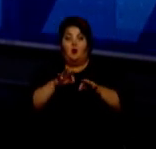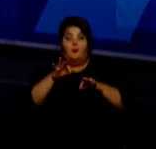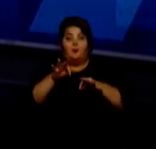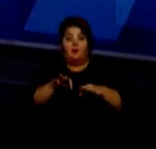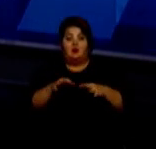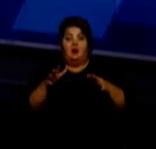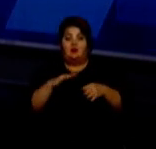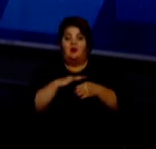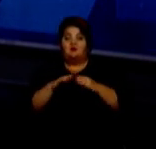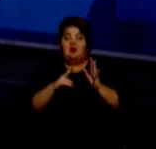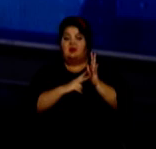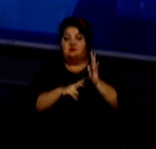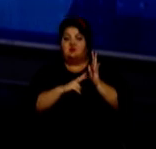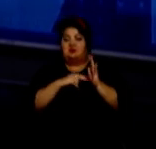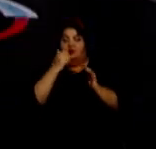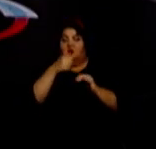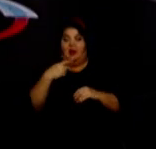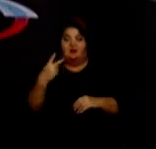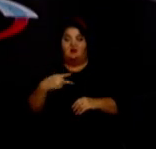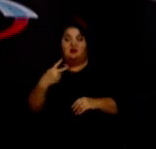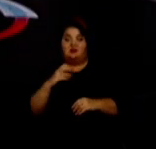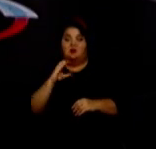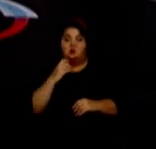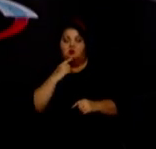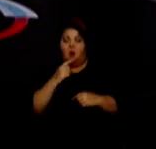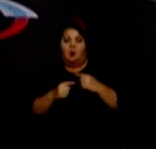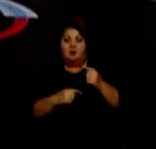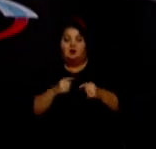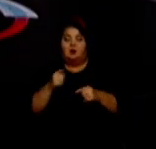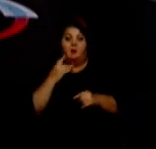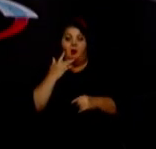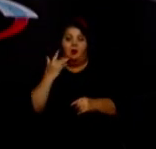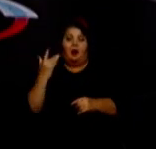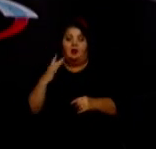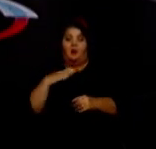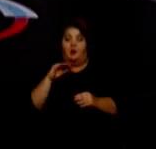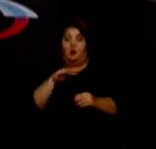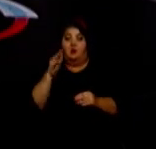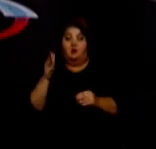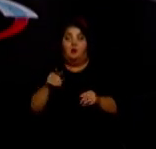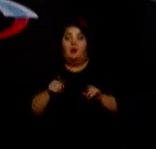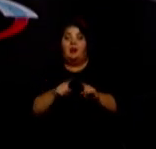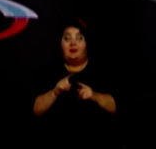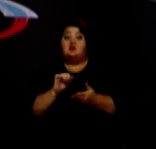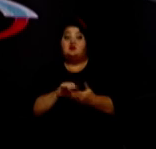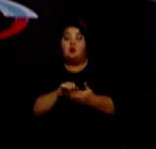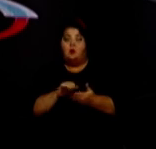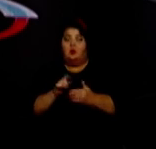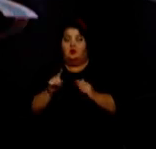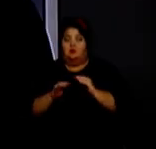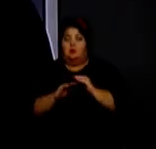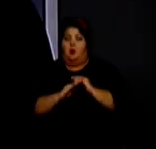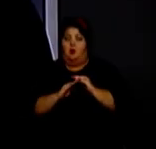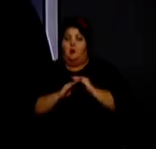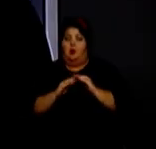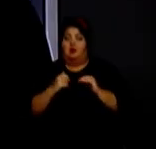в 70-х роках 20-го століття, і там уже, звісно, радянський був купол, але це теж документи допомогли нам